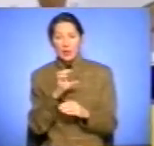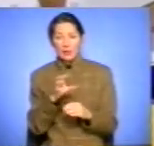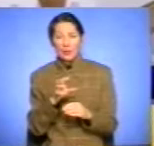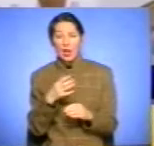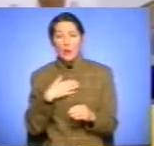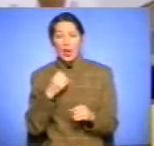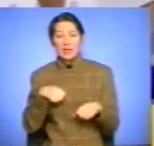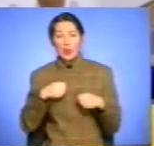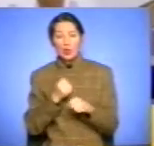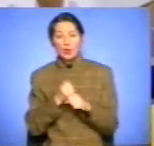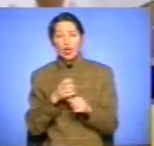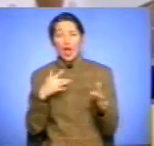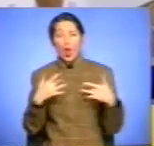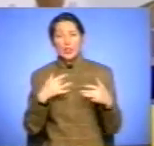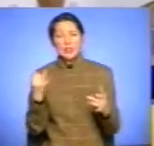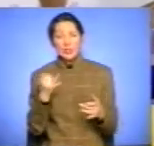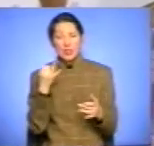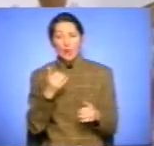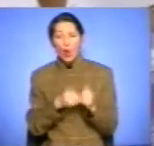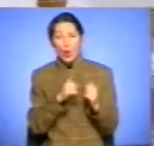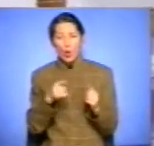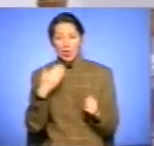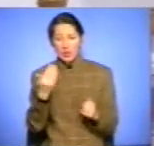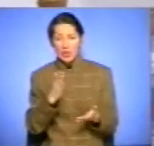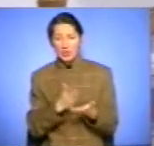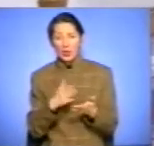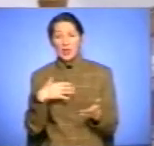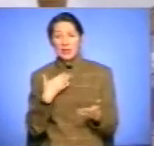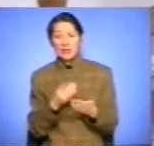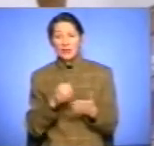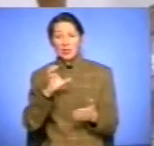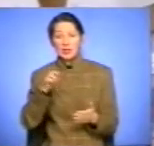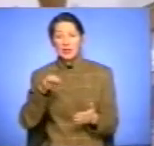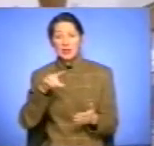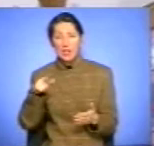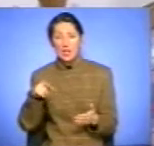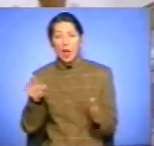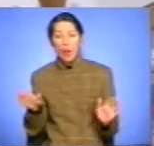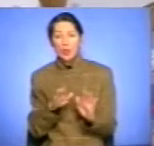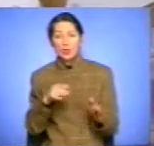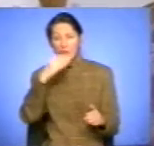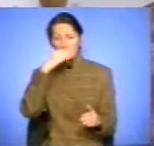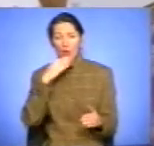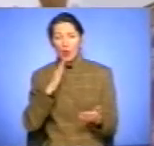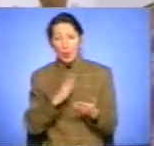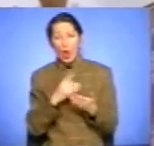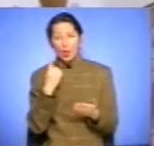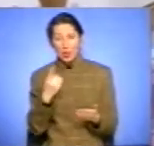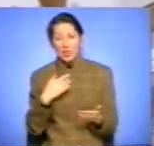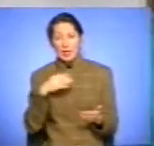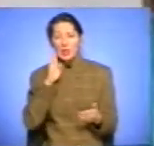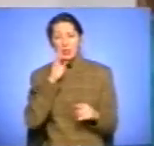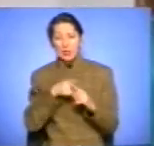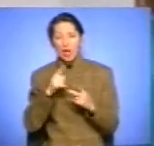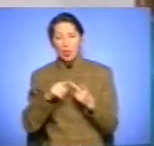кожен з нас має свій стиль музики то есть Тато має один стиль сестра має друге я маю